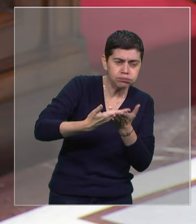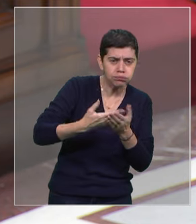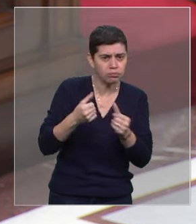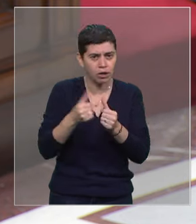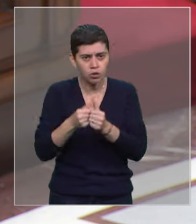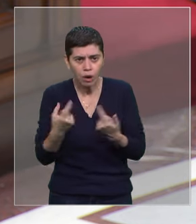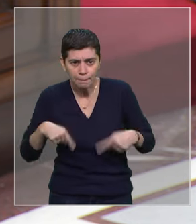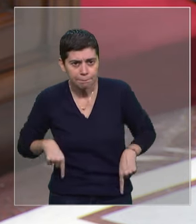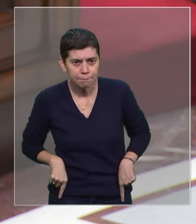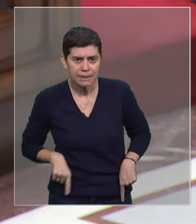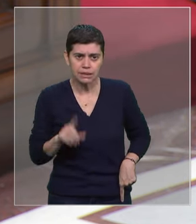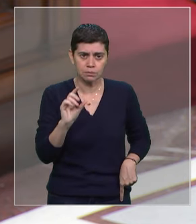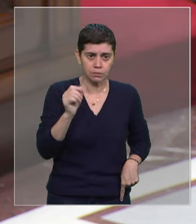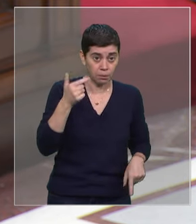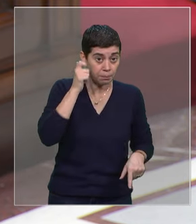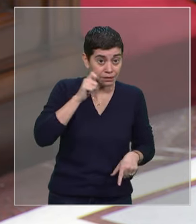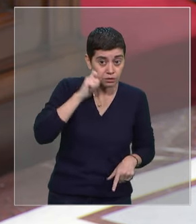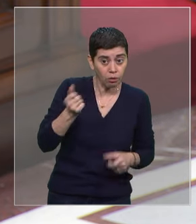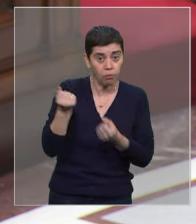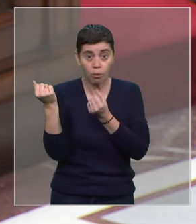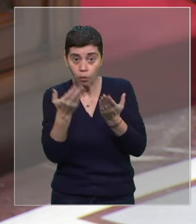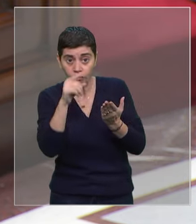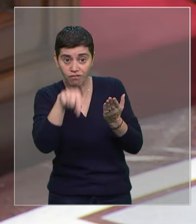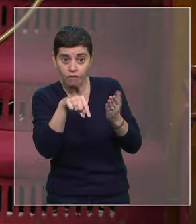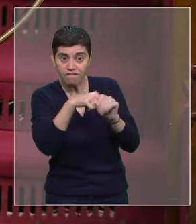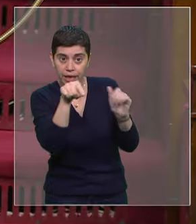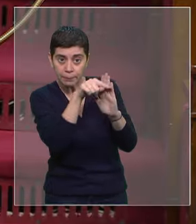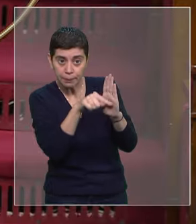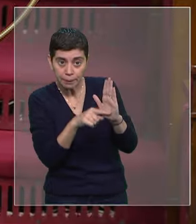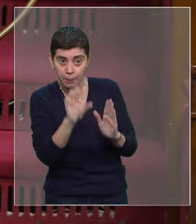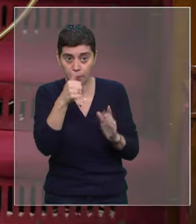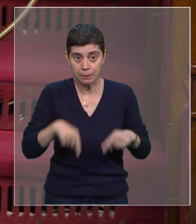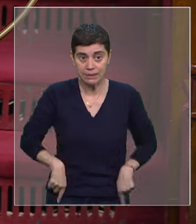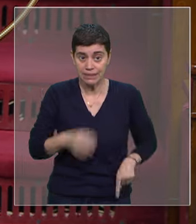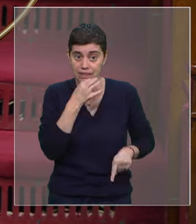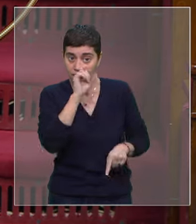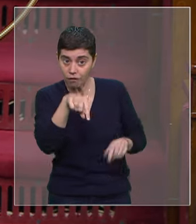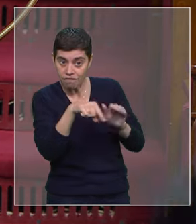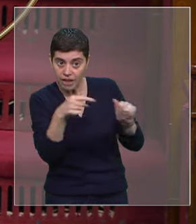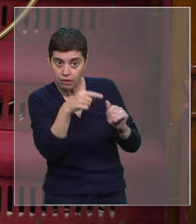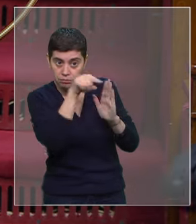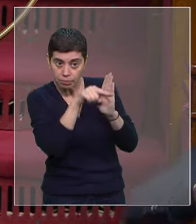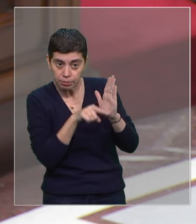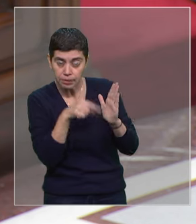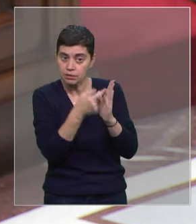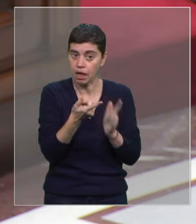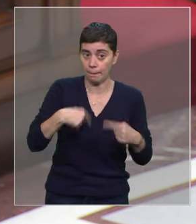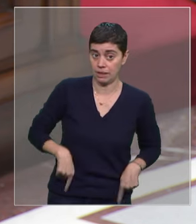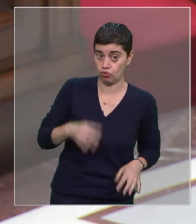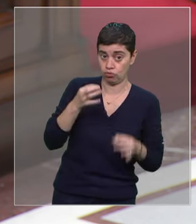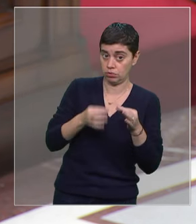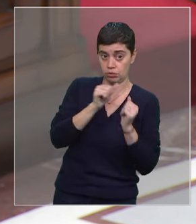qui lui a été fixée par le président de la République et la Première ministre. Alors, monsieur le député